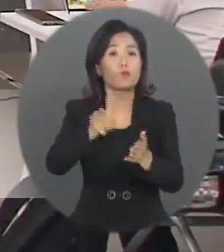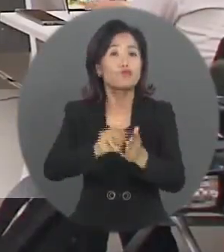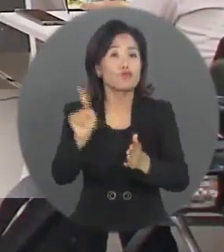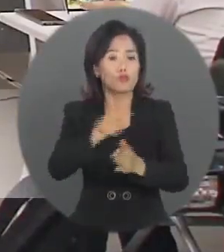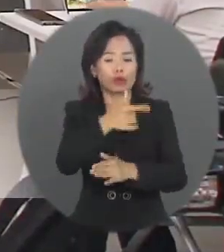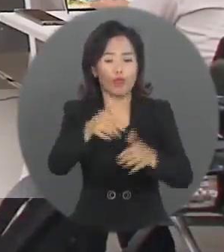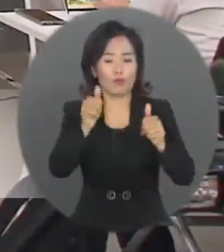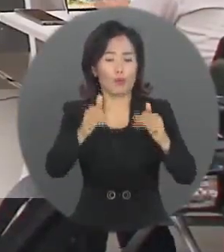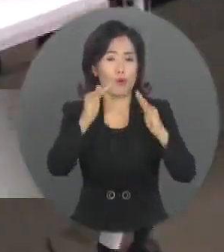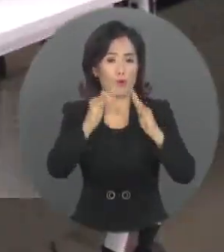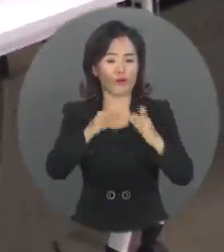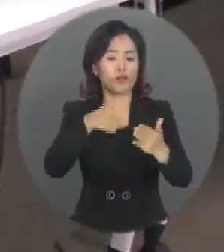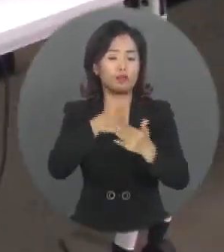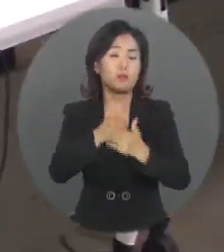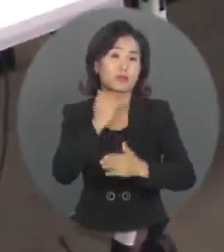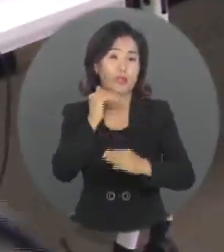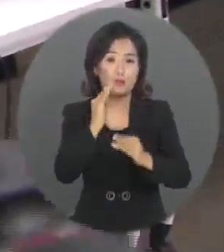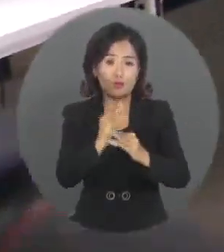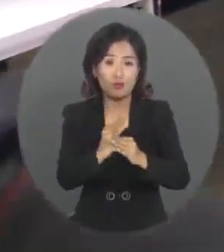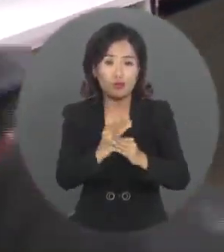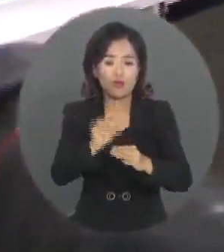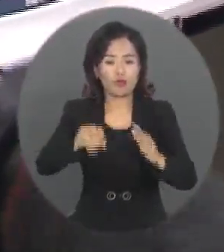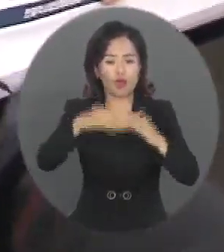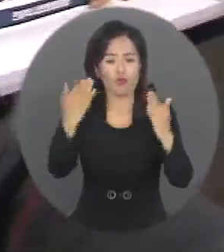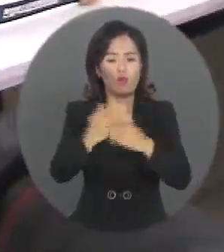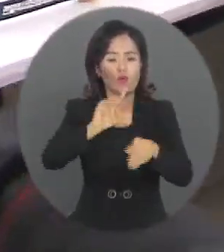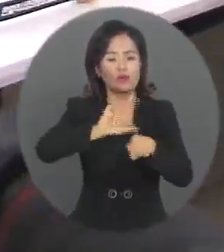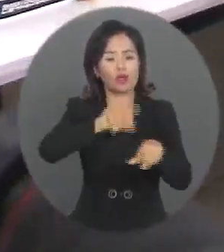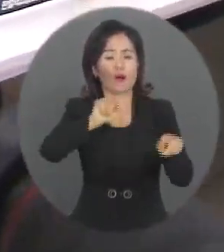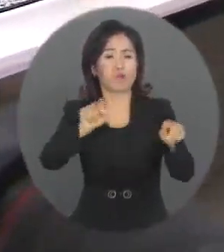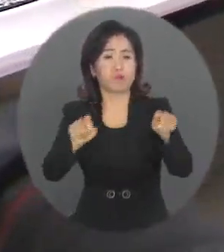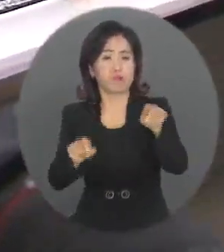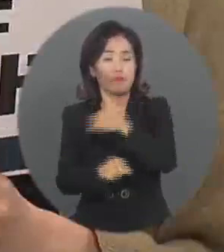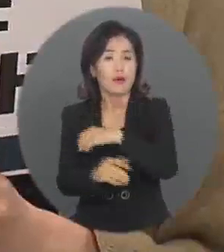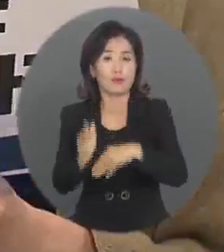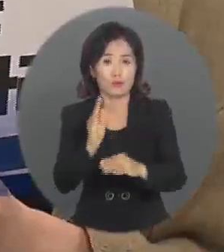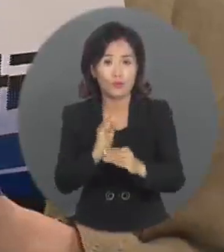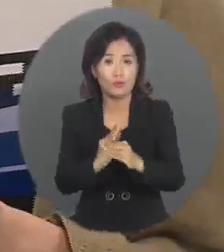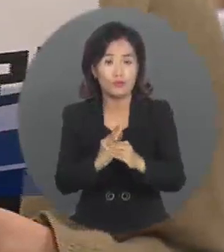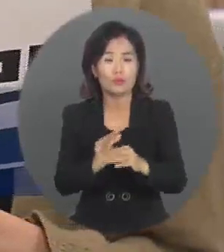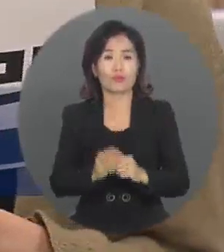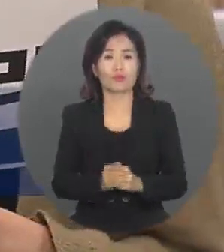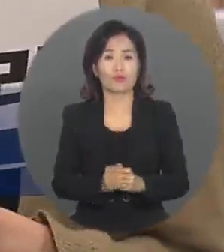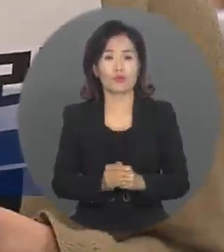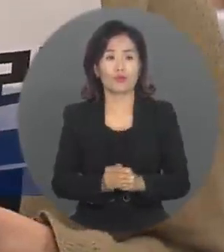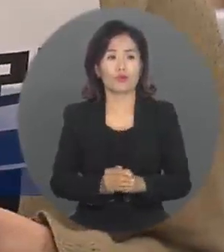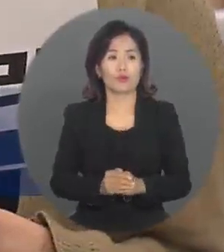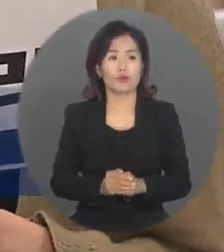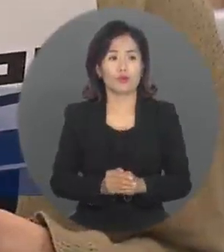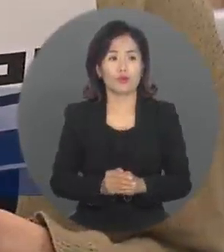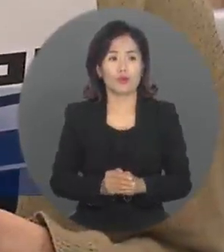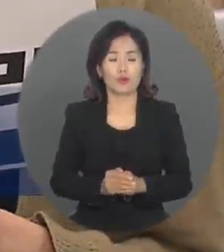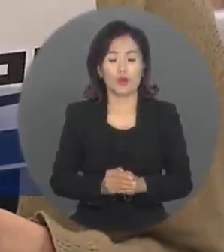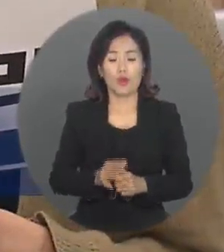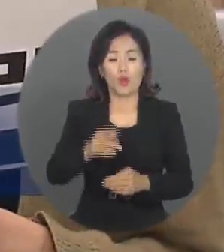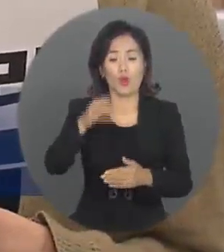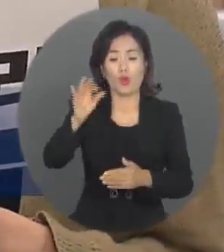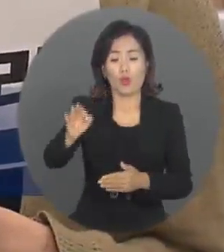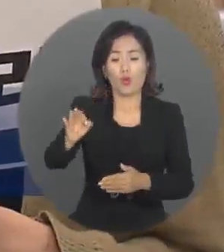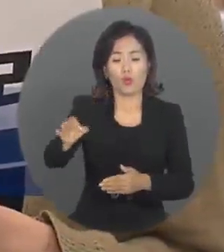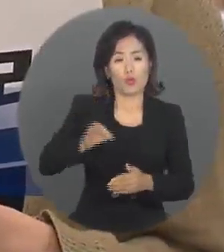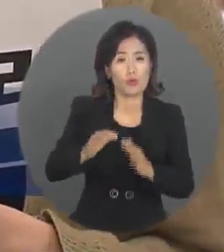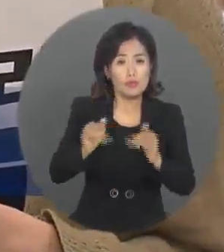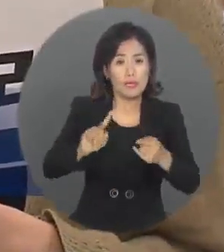대법원의 결정만 남게 됐는데 이마저도 허송세월 길어지고 있습니다. 채무자가 고의로 법원의 배상